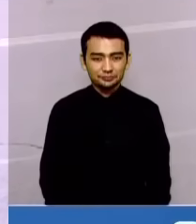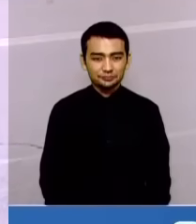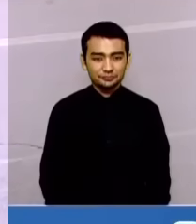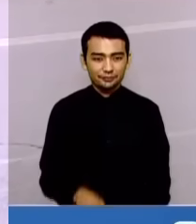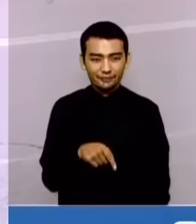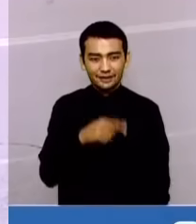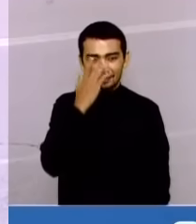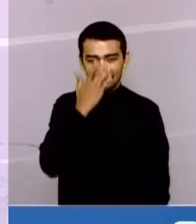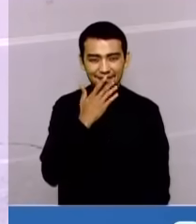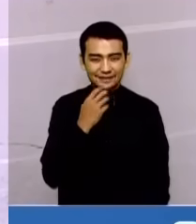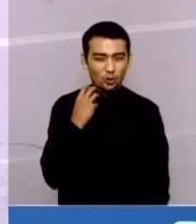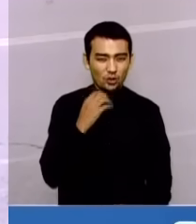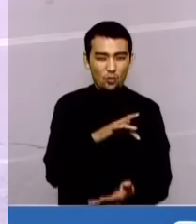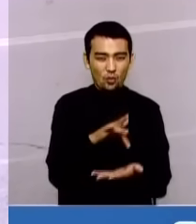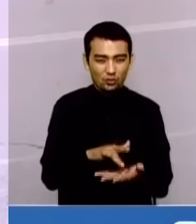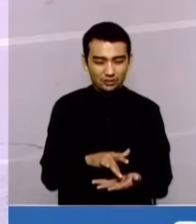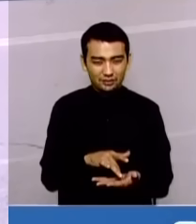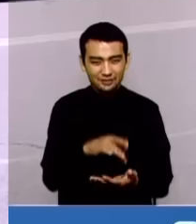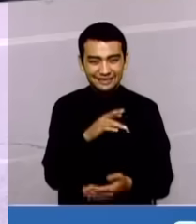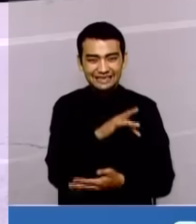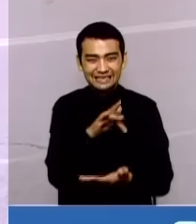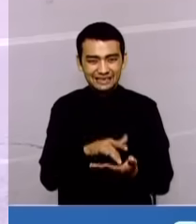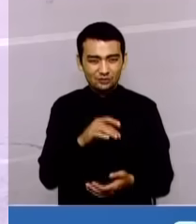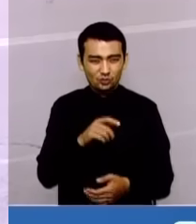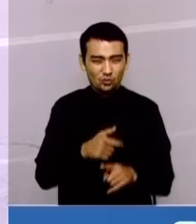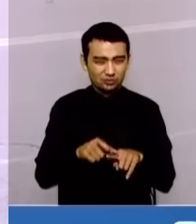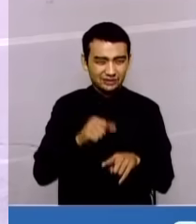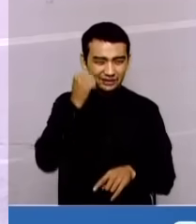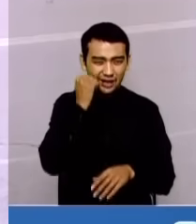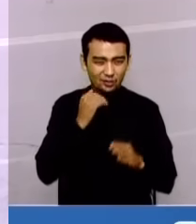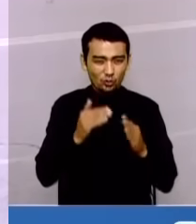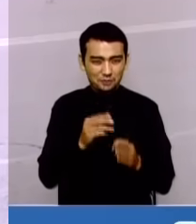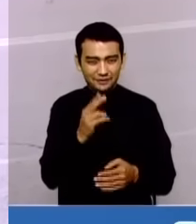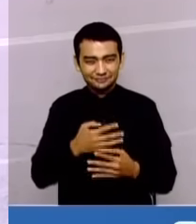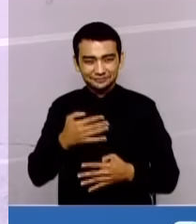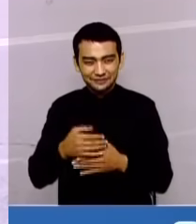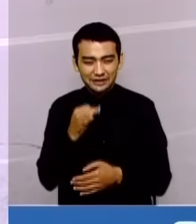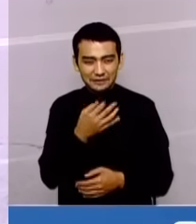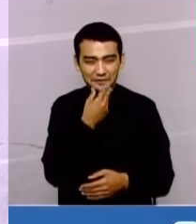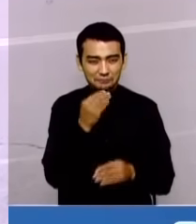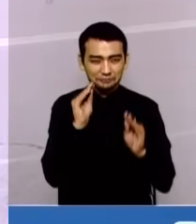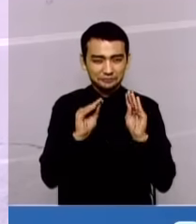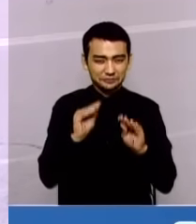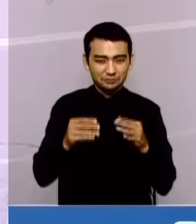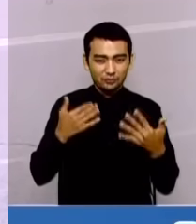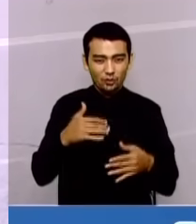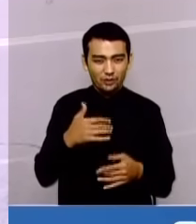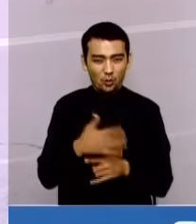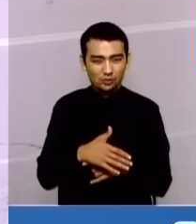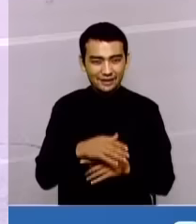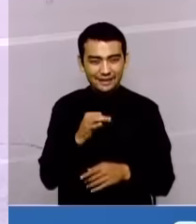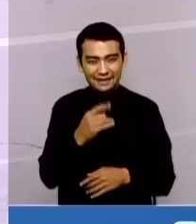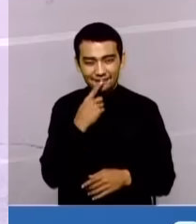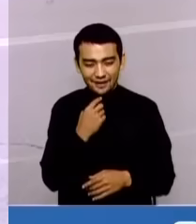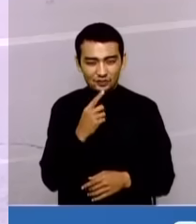Осы жазда Қызылорда қаласының орталығындағы өте ескі көп қабатты үйлер түрлі түсті панельдермен қапталды. Қызылды,